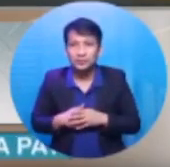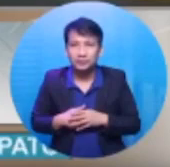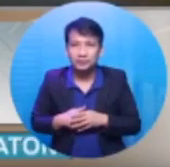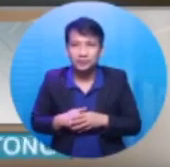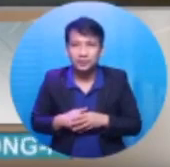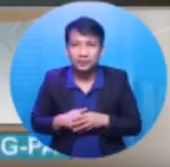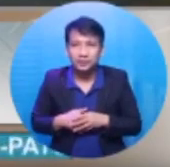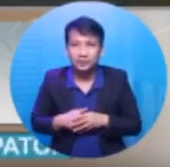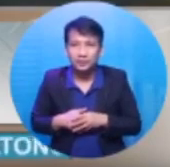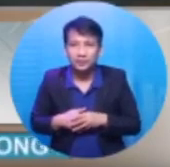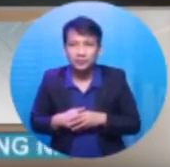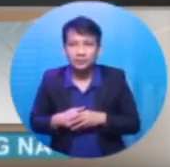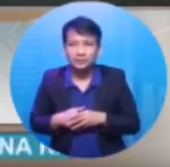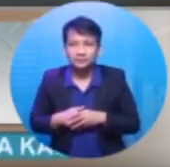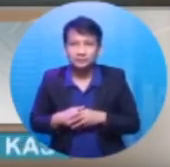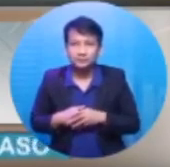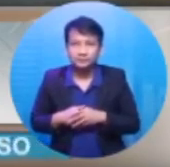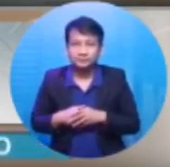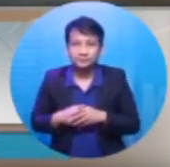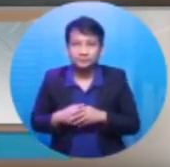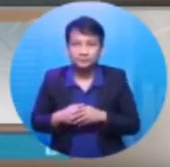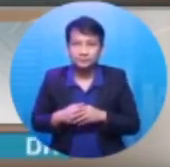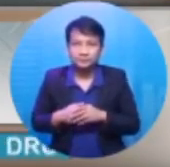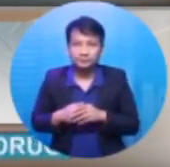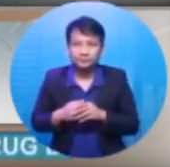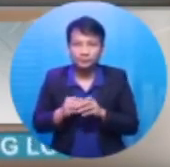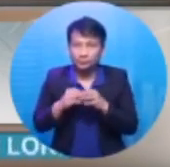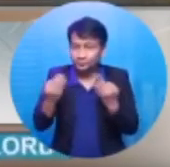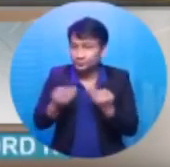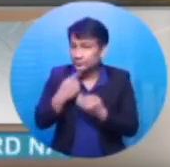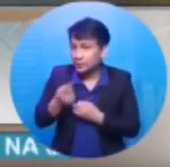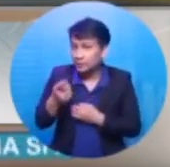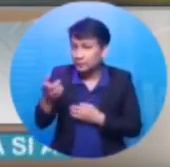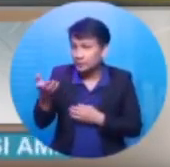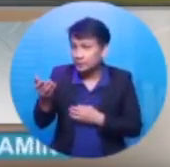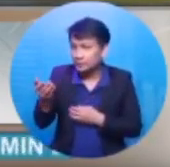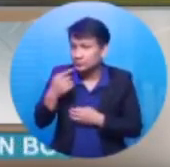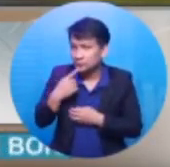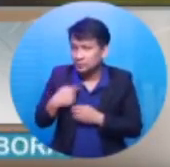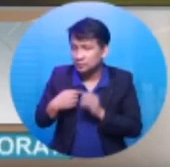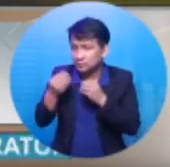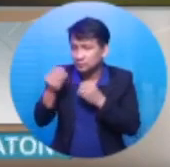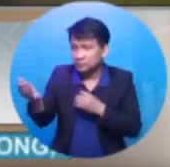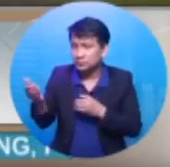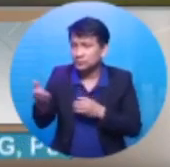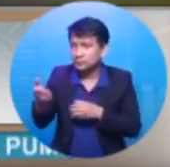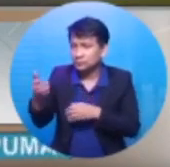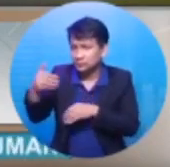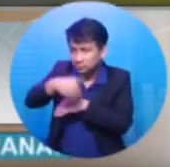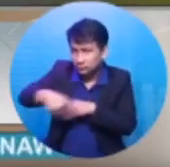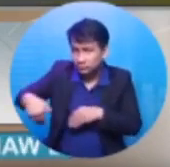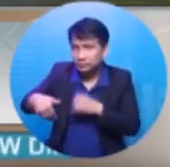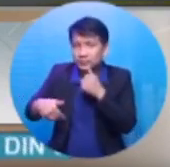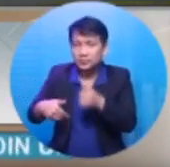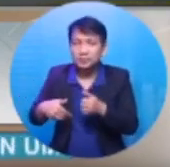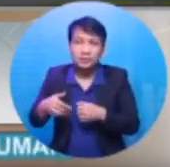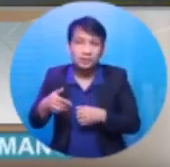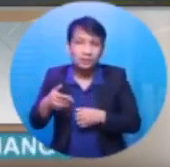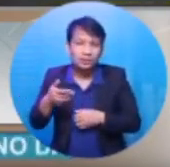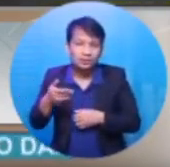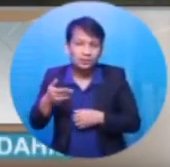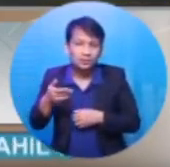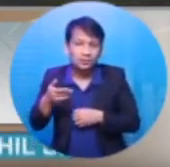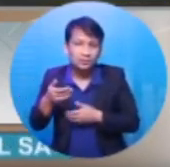ako ng magulang ko, nung ina ko, yung Maria Nueva. Inaawat ako. Ngayon, hinila niya ako papunta doon sa compound ng kamag-anak ko.